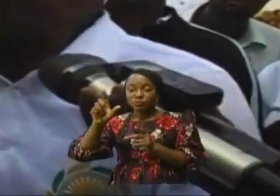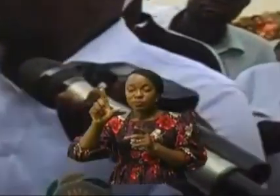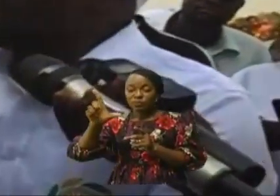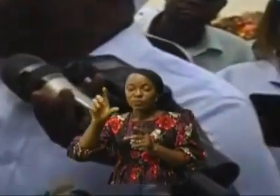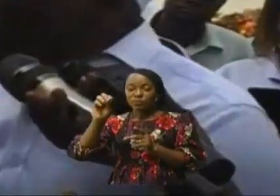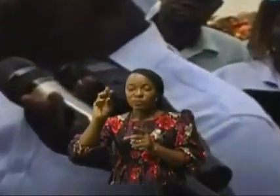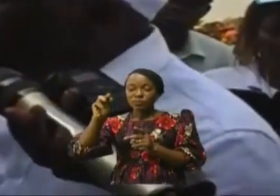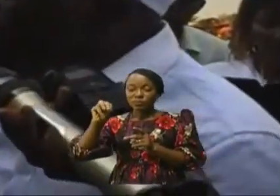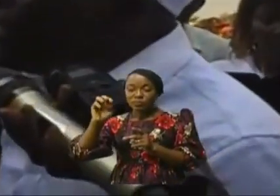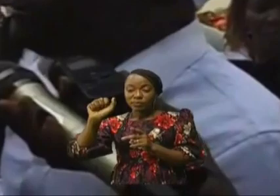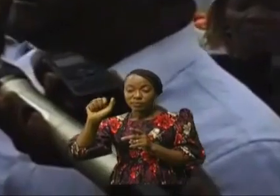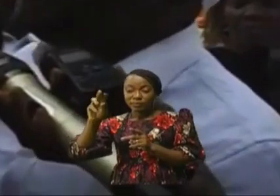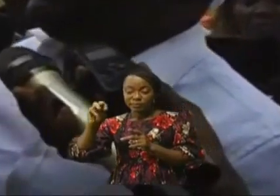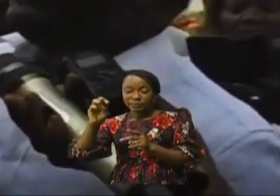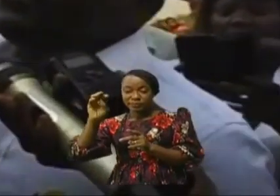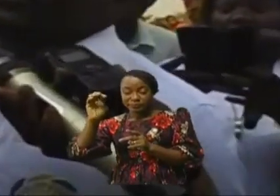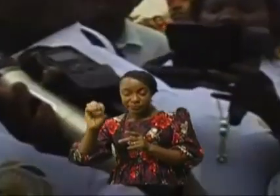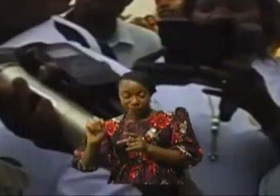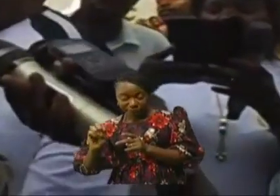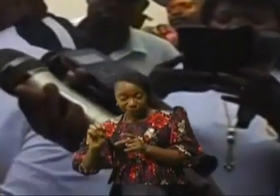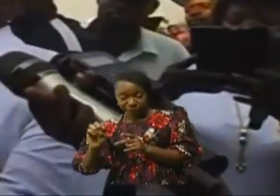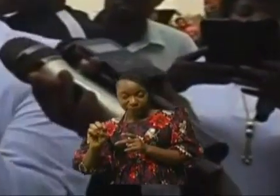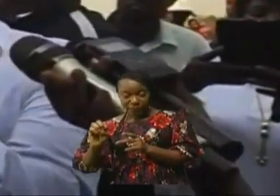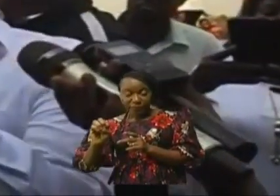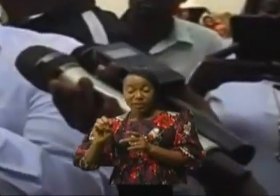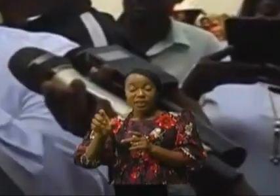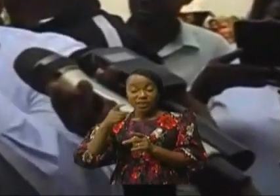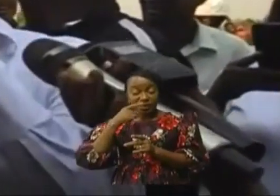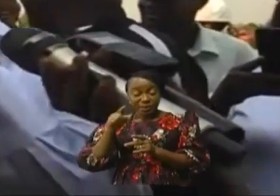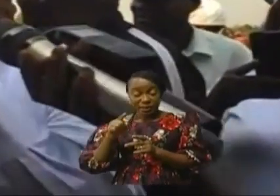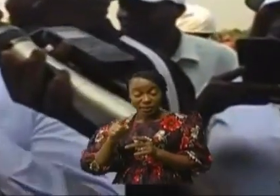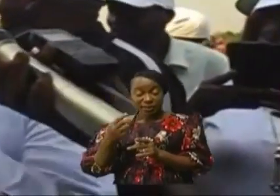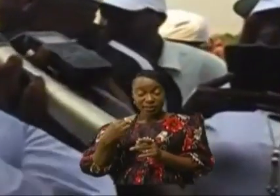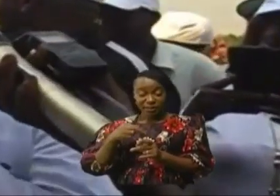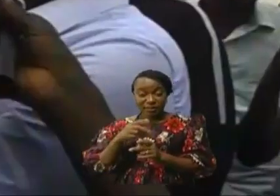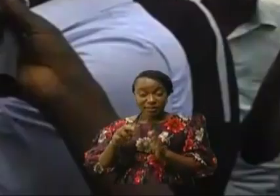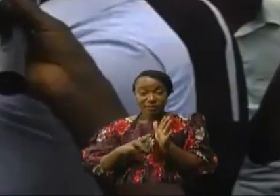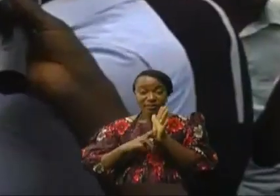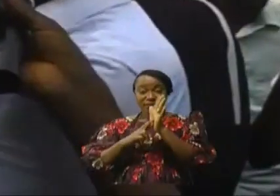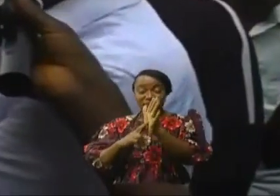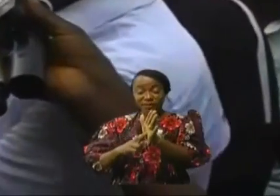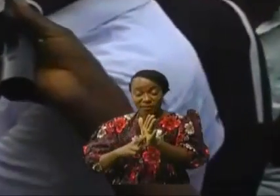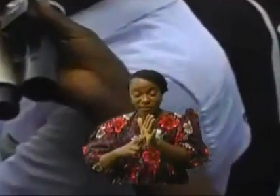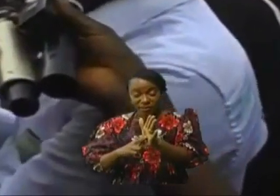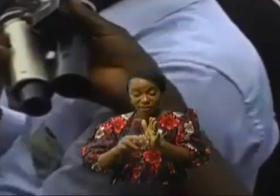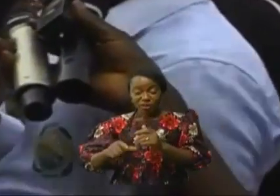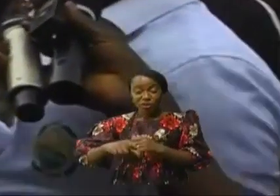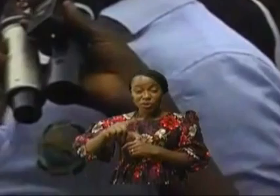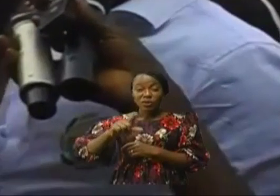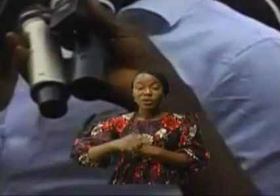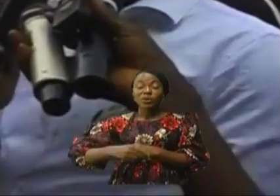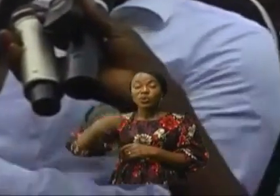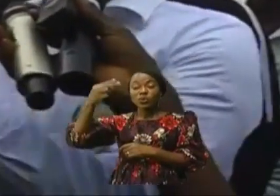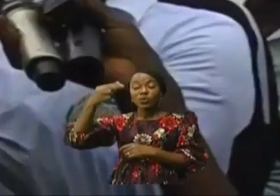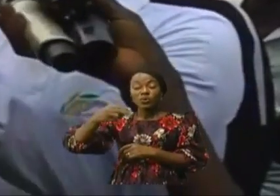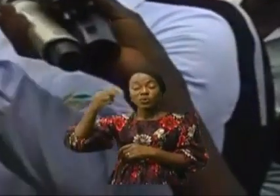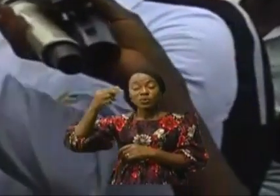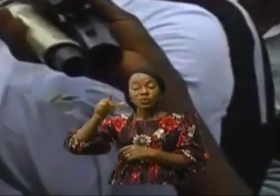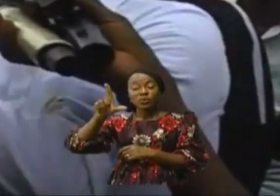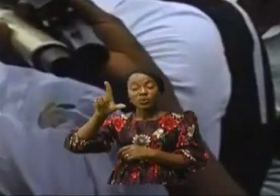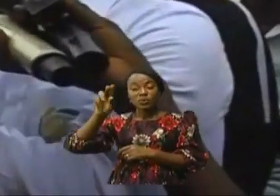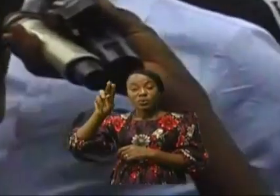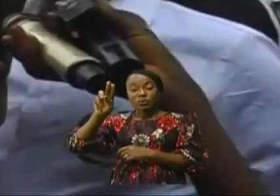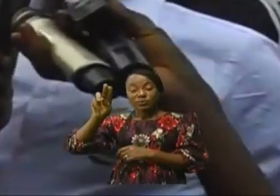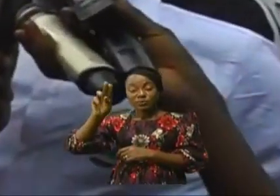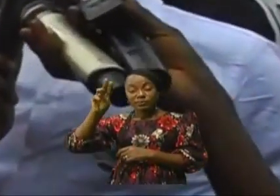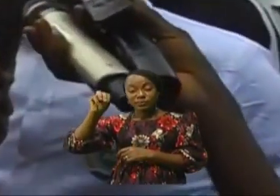l'État, Félix-Antoine Tshisekedi Tshilombo. C'est vous présenter à vous la base, la naissance de votre